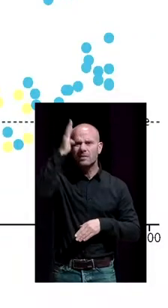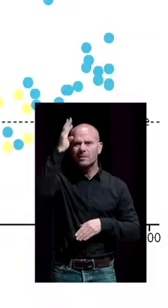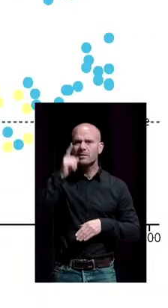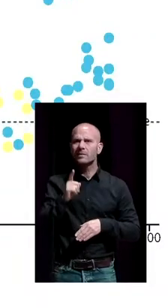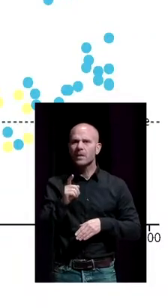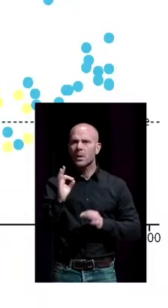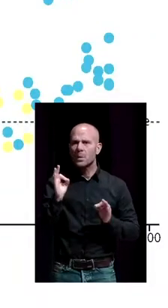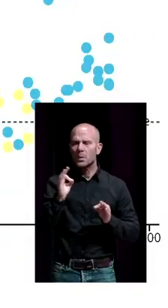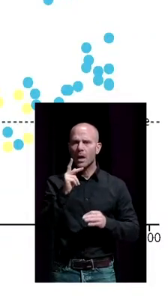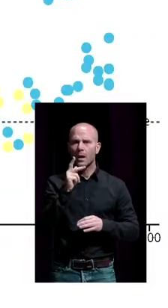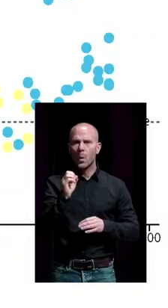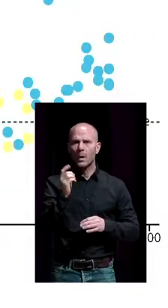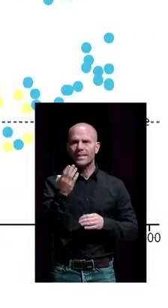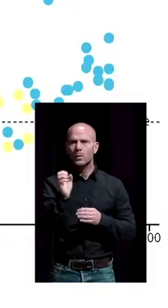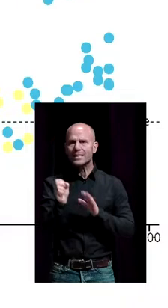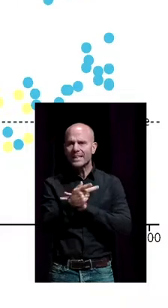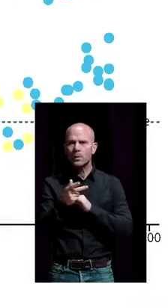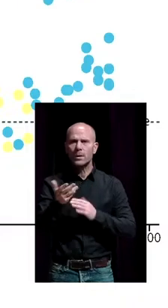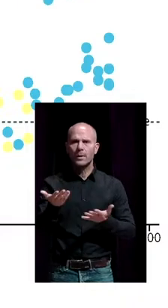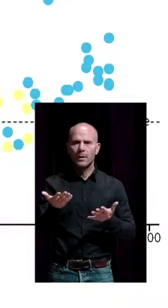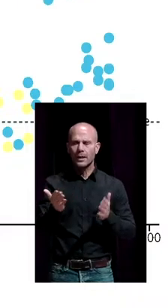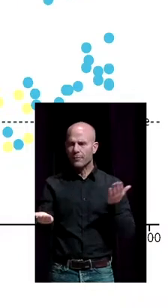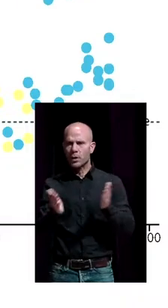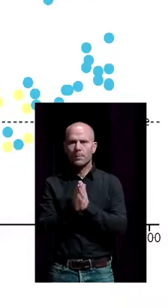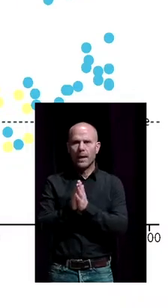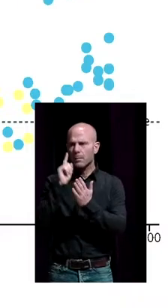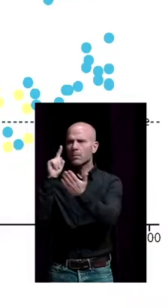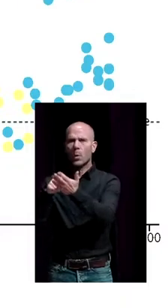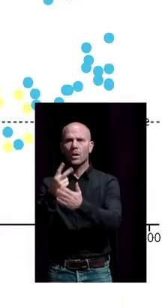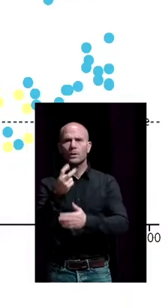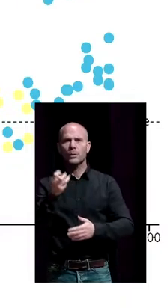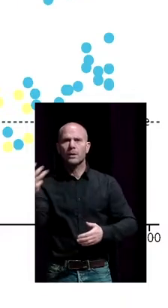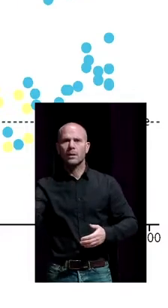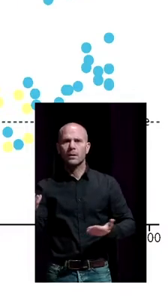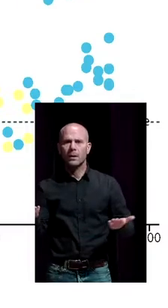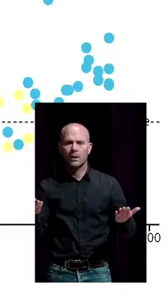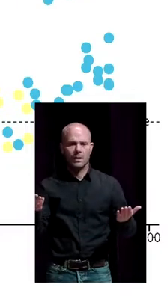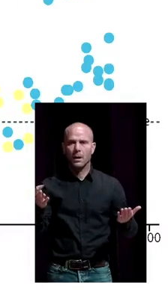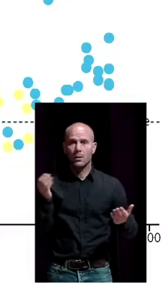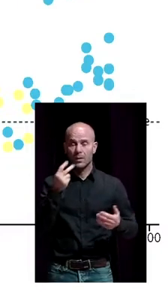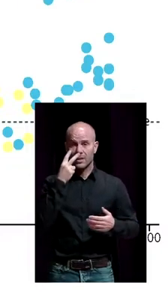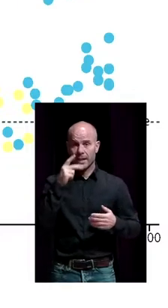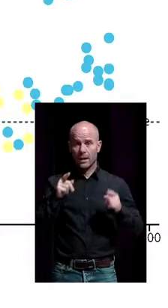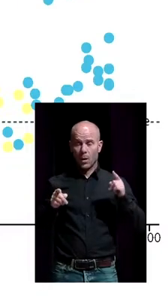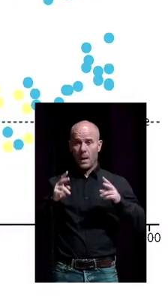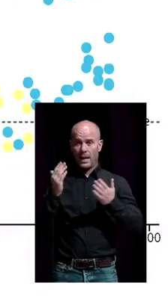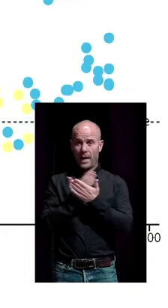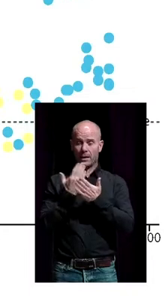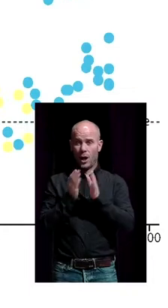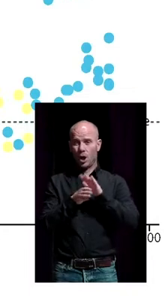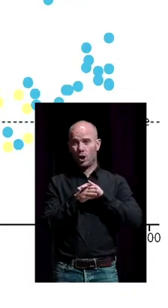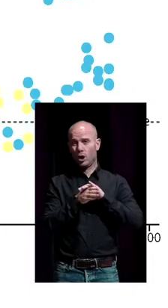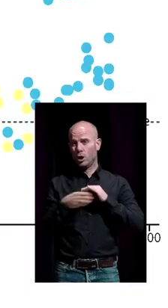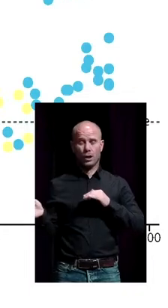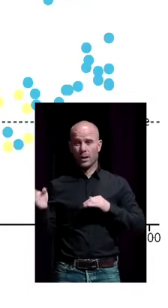med koldioxidutsläppen jämfört med målsättningarna för år 2030? Och då ser vi att de här länderna långt borta till